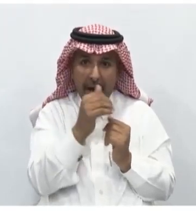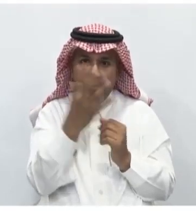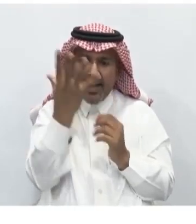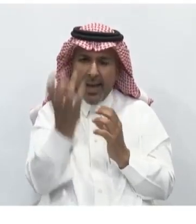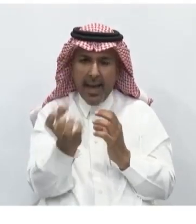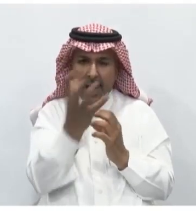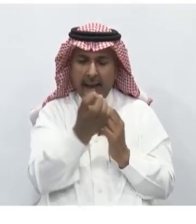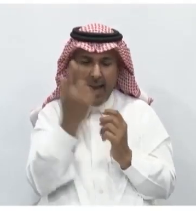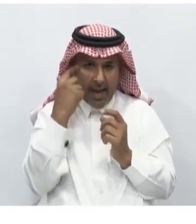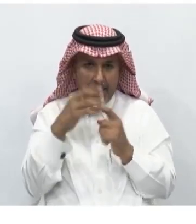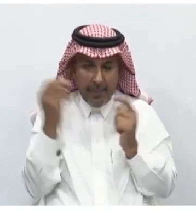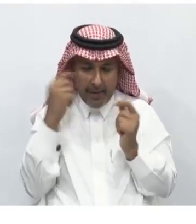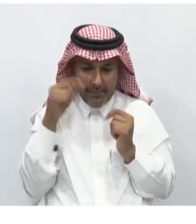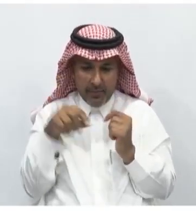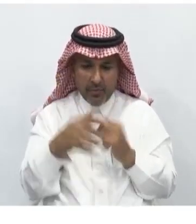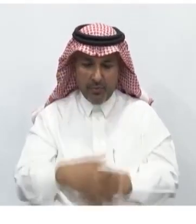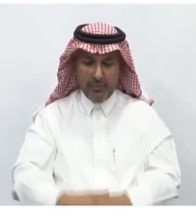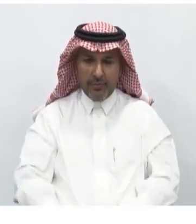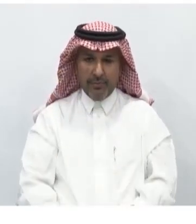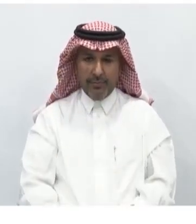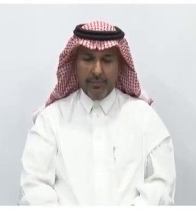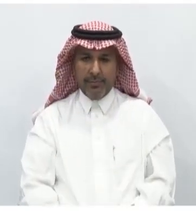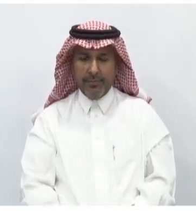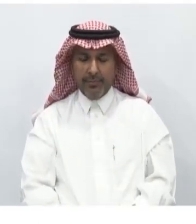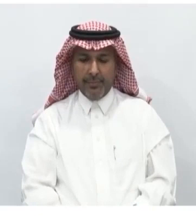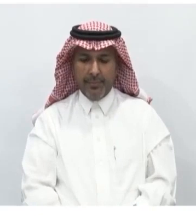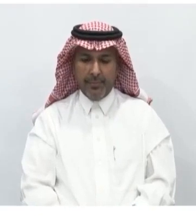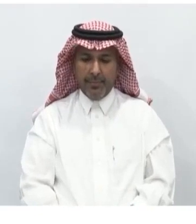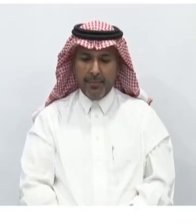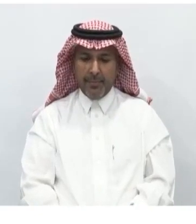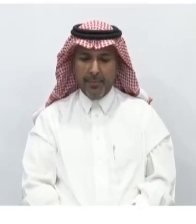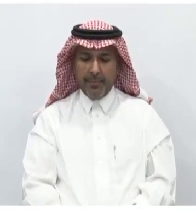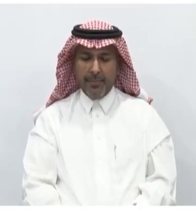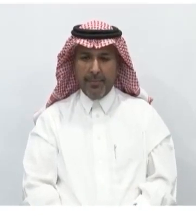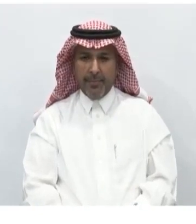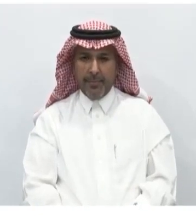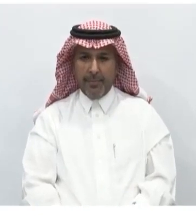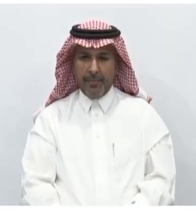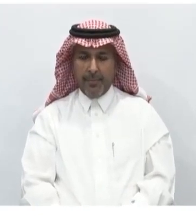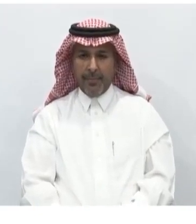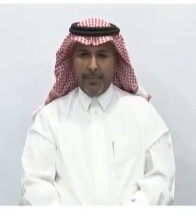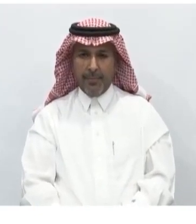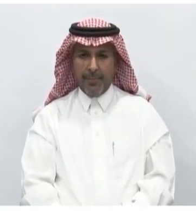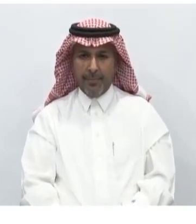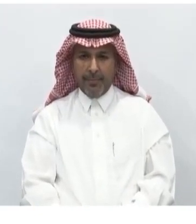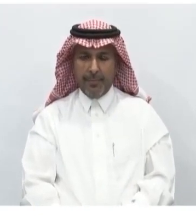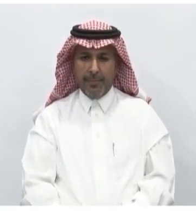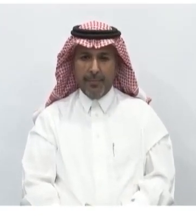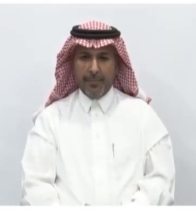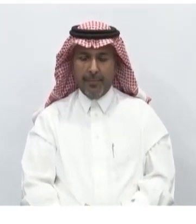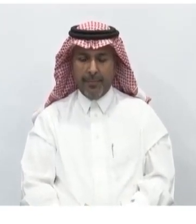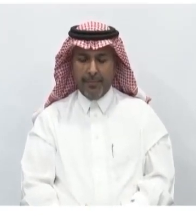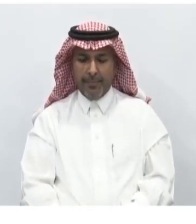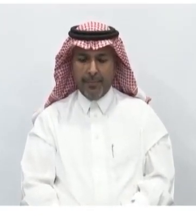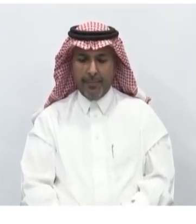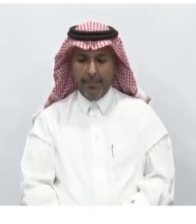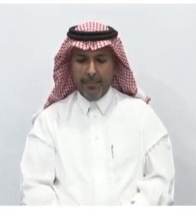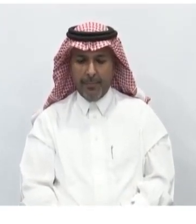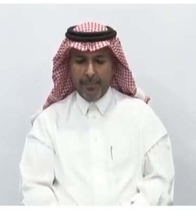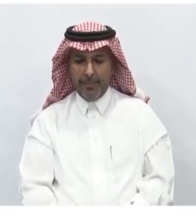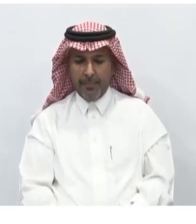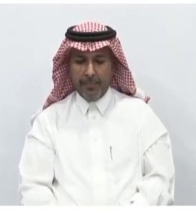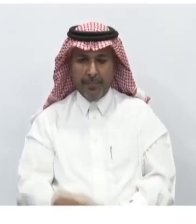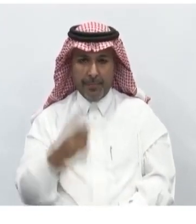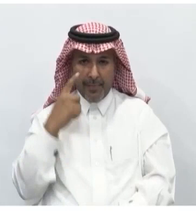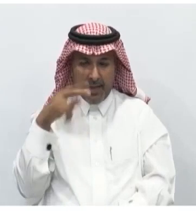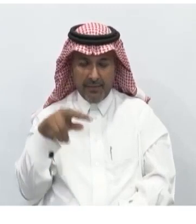سي أو السي يو عفوًا السي يو إس أو فور من كتلة الملح المائي سي يو إس أو فور إيه إكس إتش